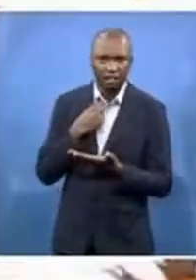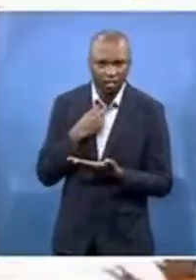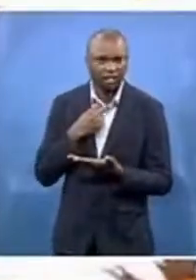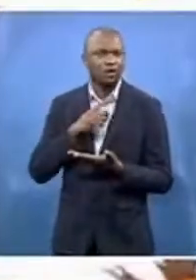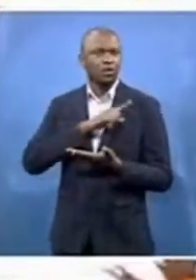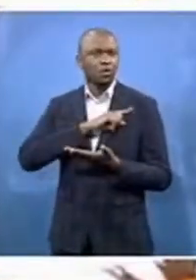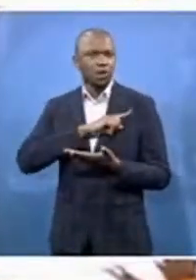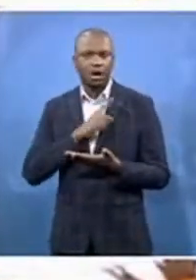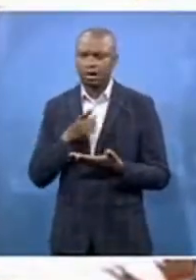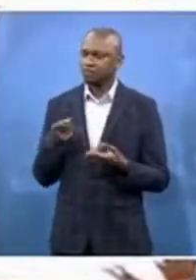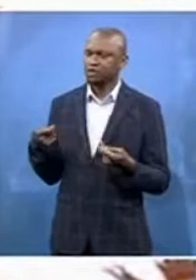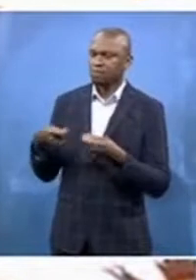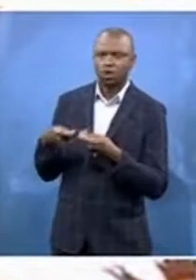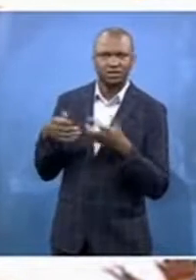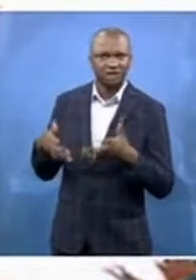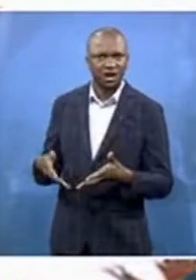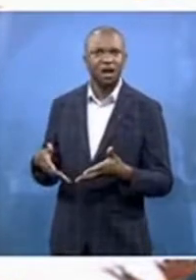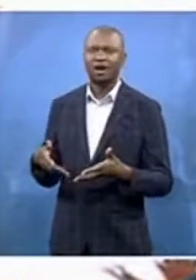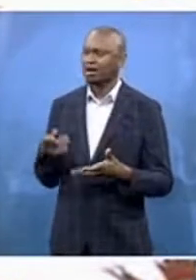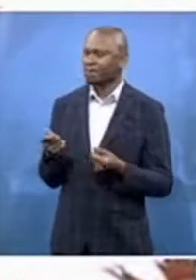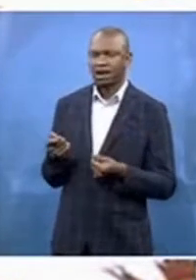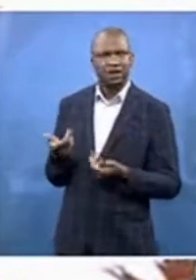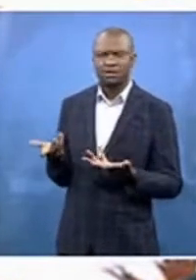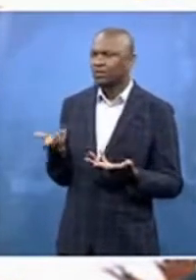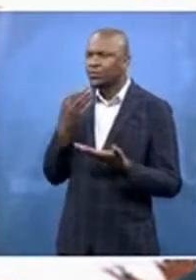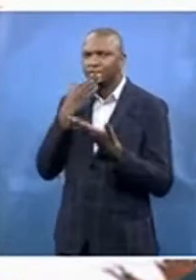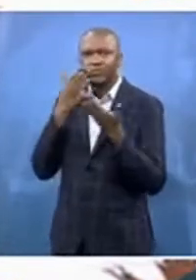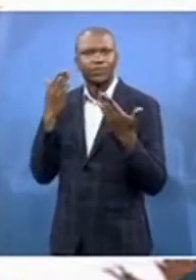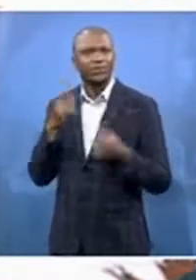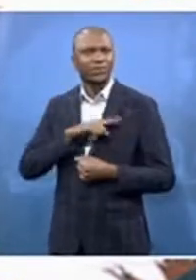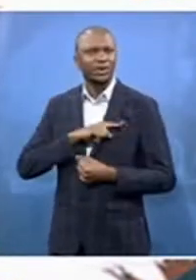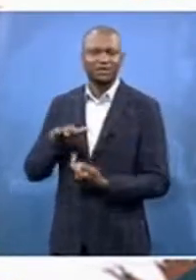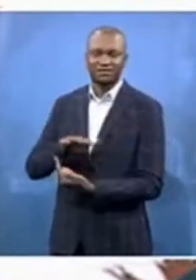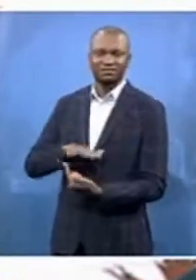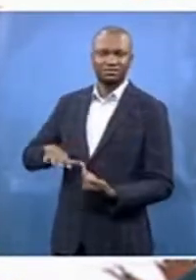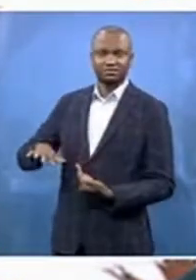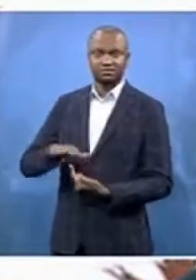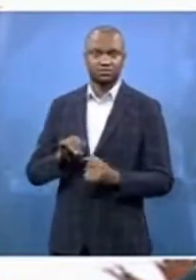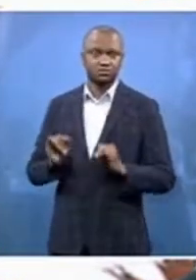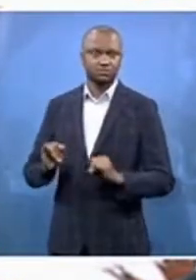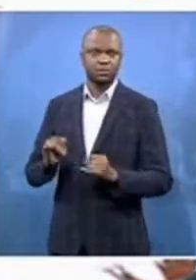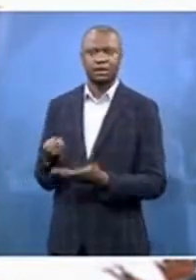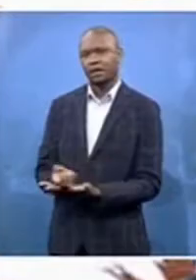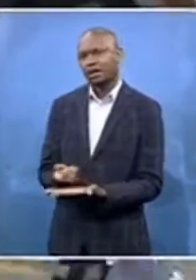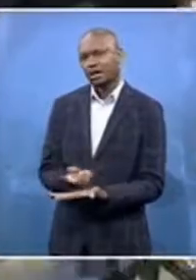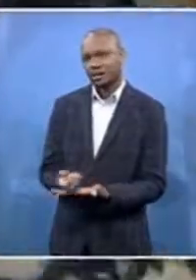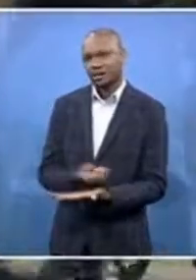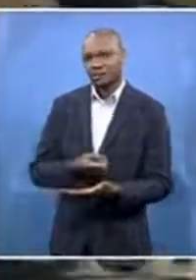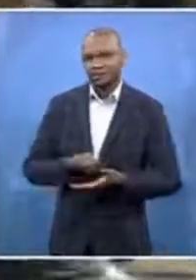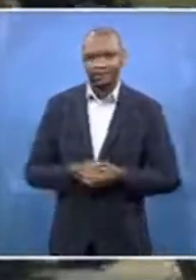yokuthi ama sponsors abo akabaniketanga njengosibona kusisimo silikhuni